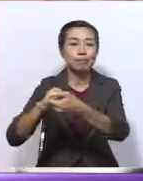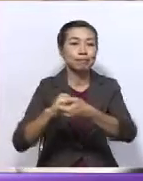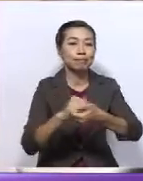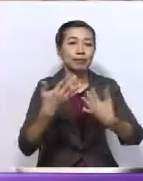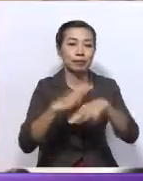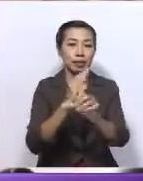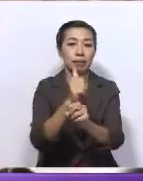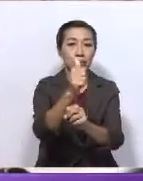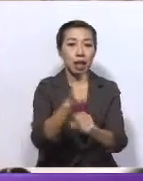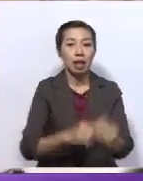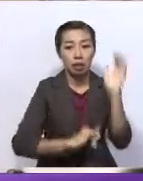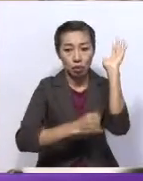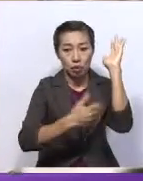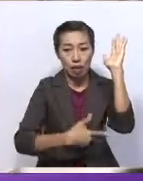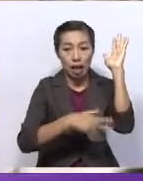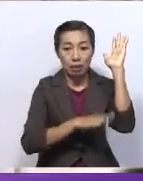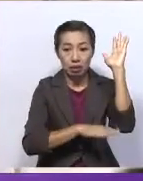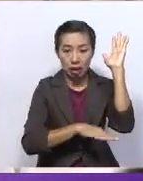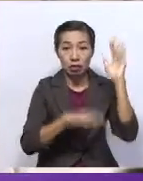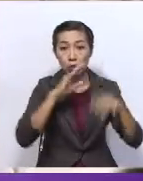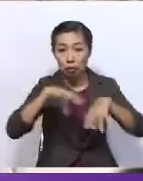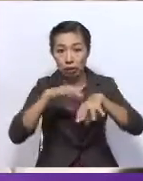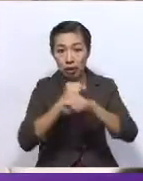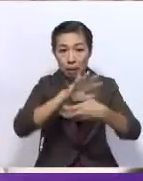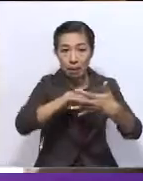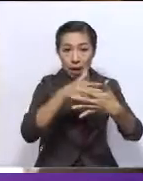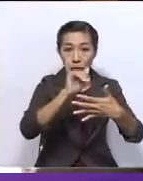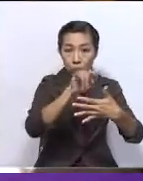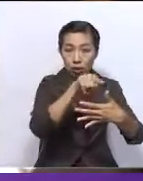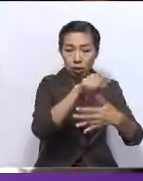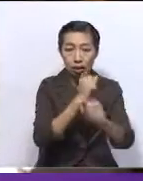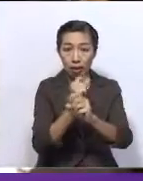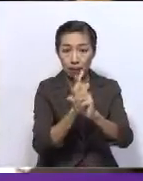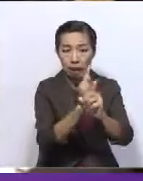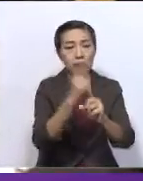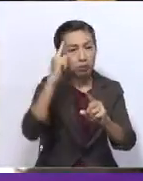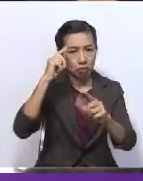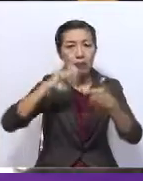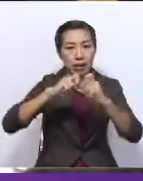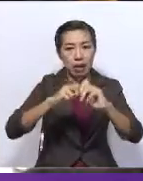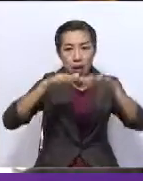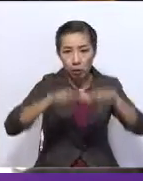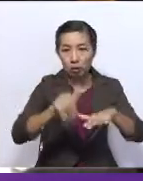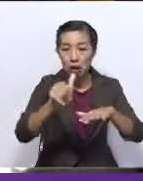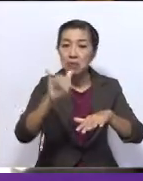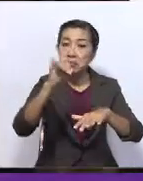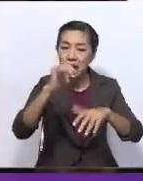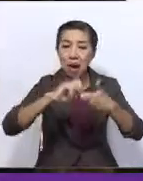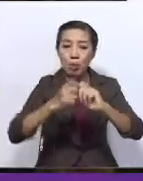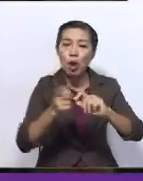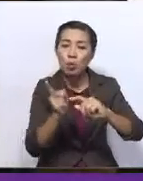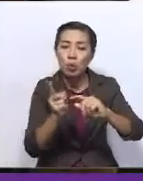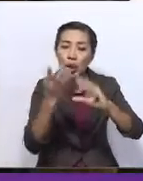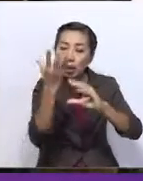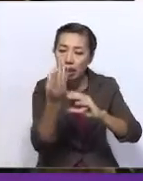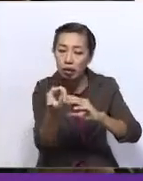ซึ่งในพื้นที่3จังหวัดชายแดนภาคใต้ค่ะหากได้ดำเนินการตามแผนยุทธศาสตร์ชาติปัญหาอาจจะลดลงหรือแม้ว่าอาจจะไม่หมดไปแต่ต้องทำ